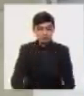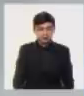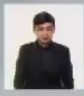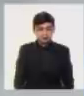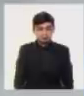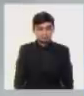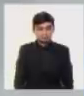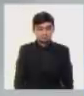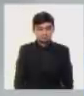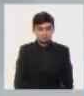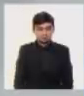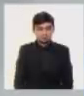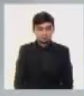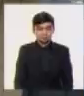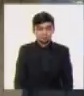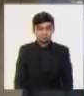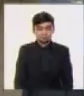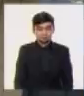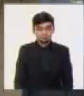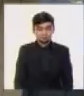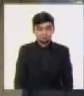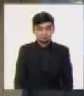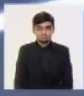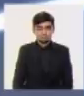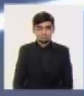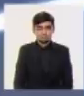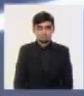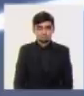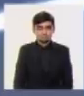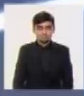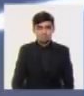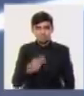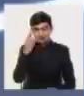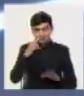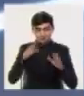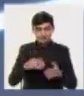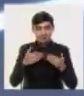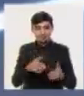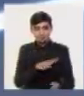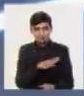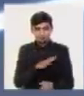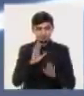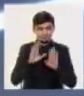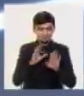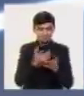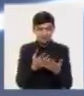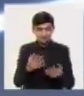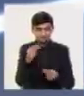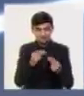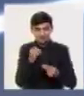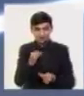Айтенова, Ермек Махметов, Информбюро, Акмолинская область. В Нур-Султане открылась выставка